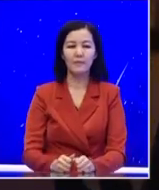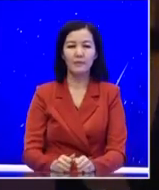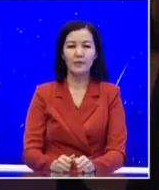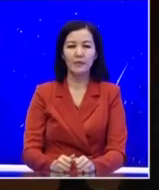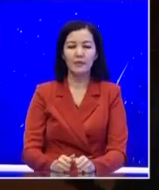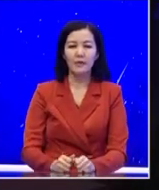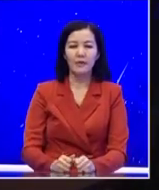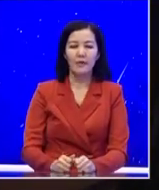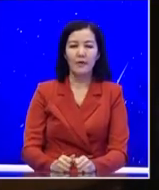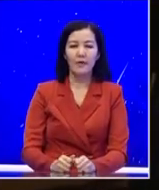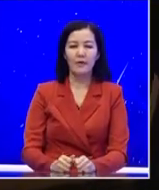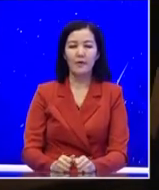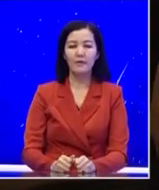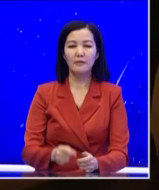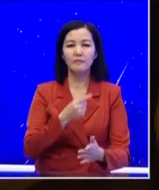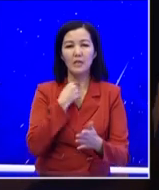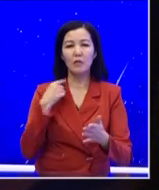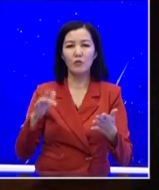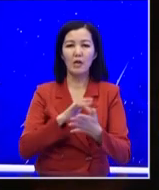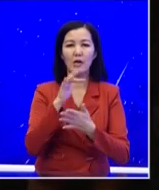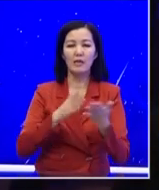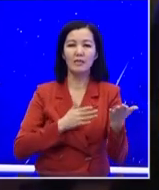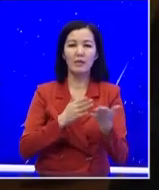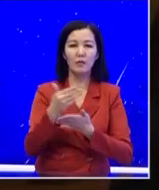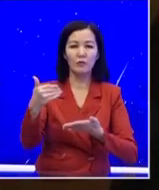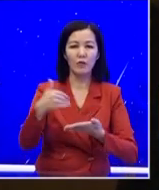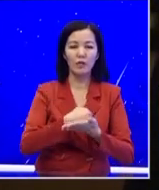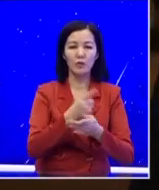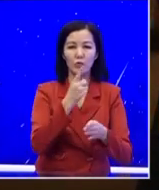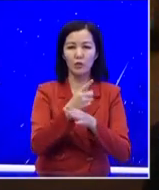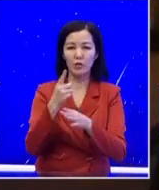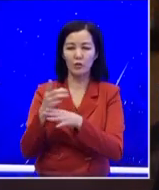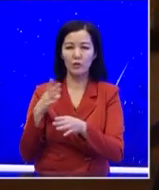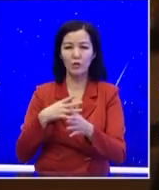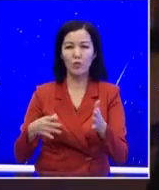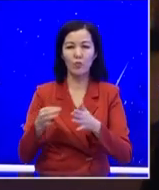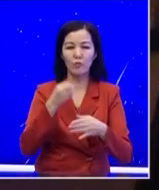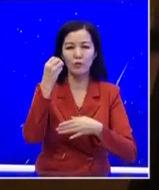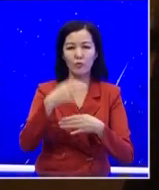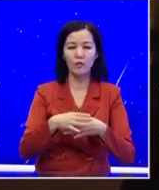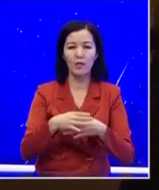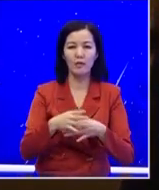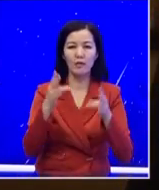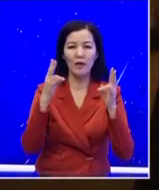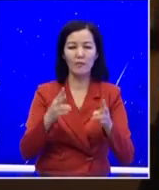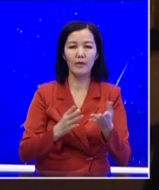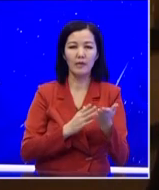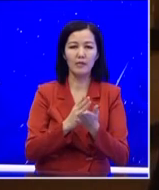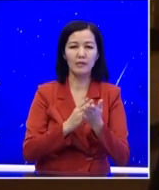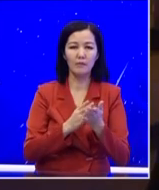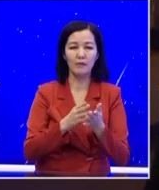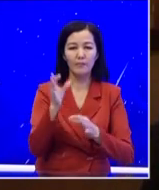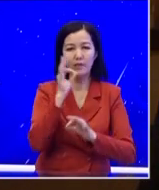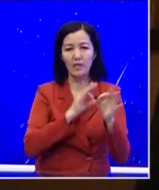в заезда и выезда в город. Талдықорған қаласына кіру және шығу шектелді. Енді облыс орталығына апатты қызмет, дәрігерлер,